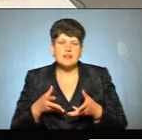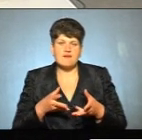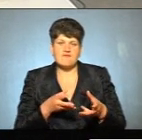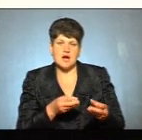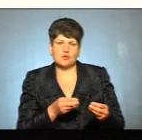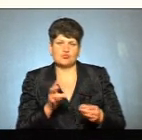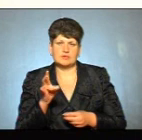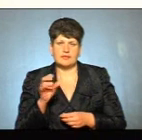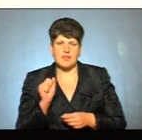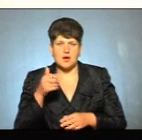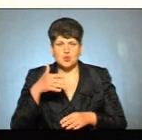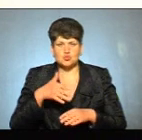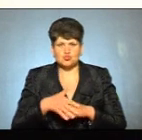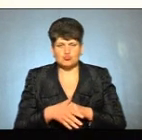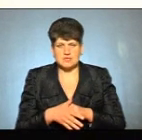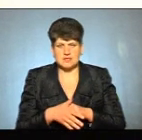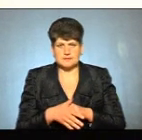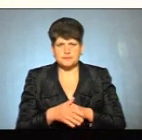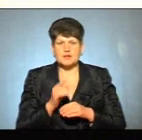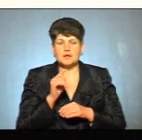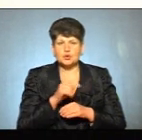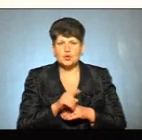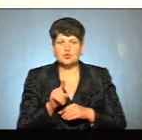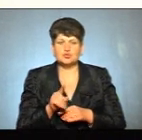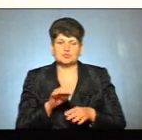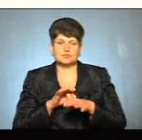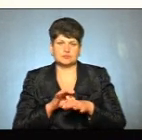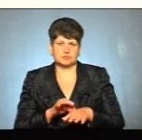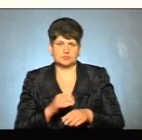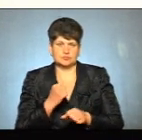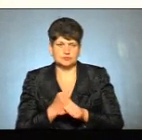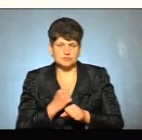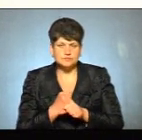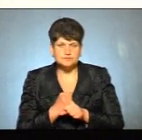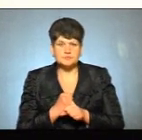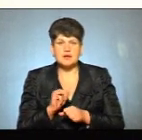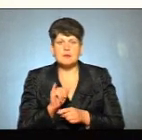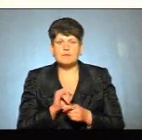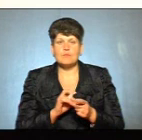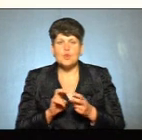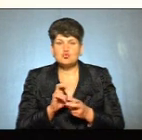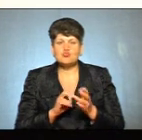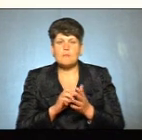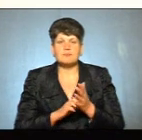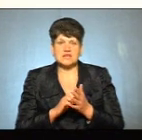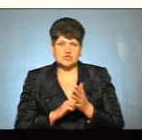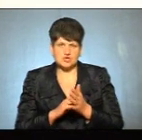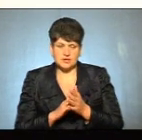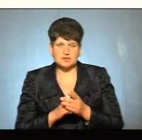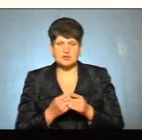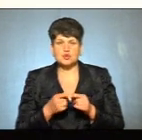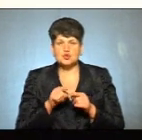на розуміння того, що відбувається, і пошук причин